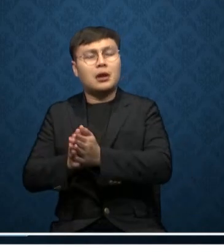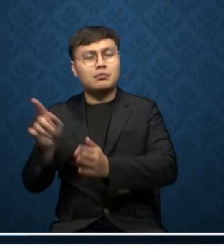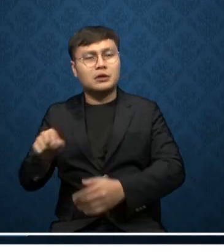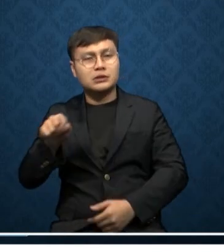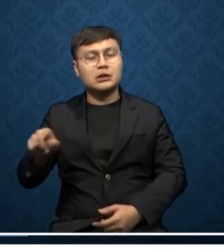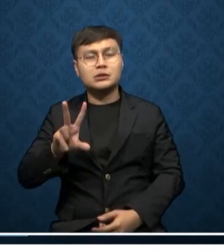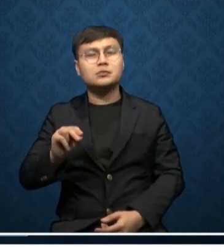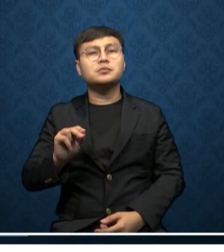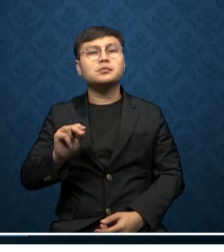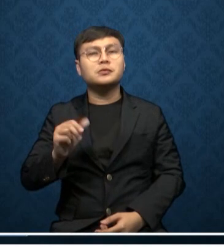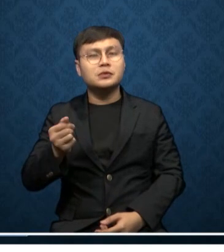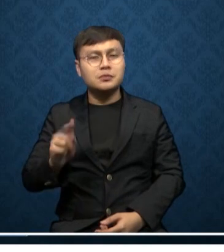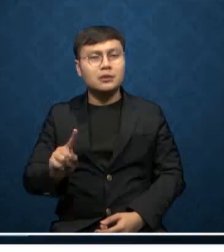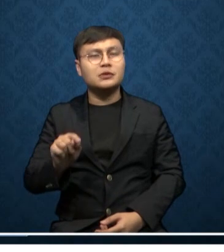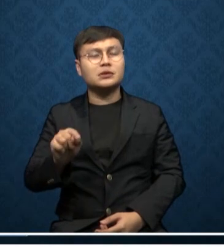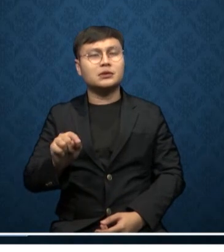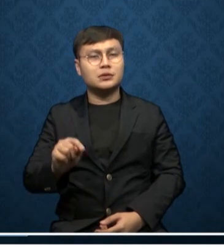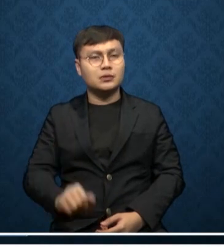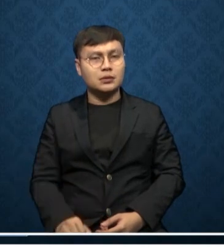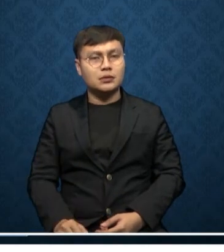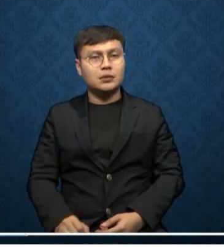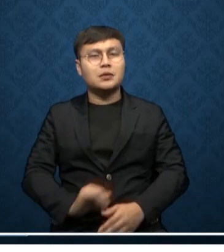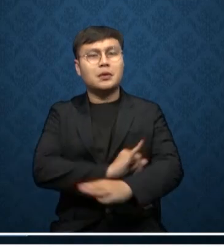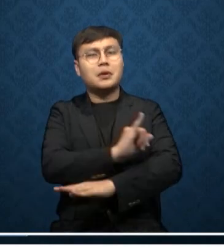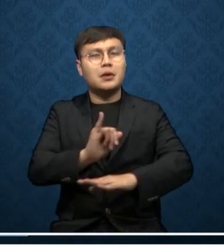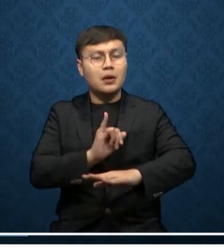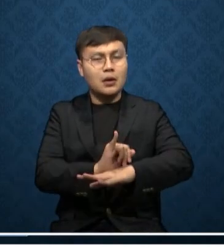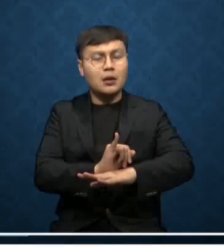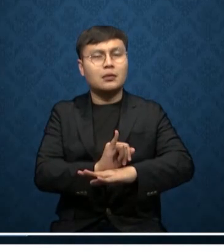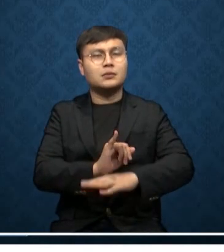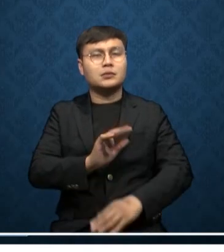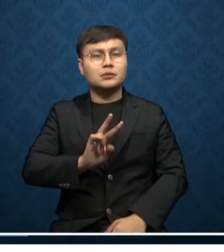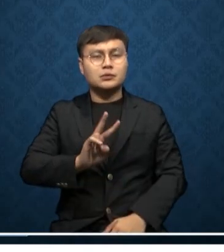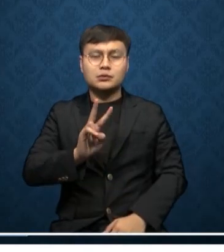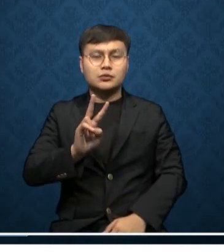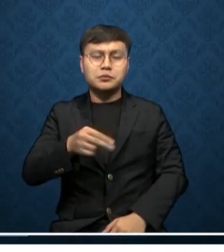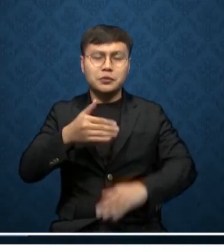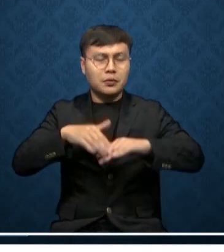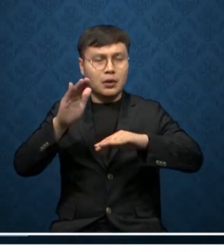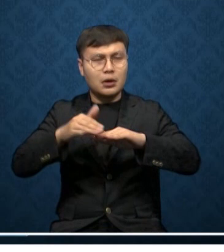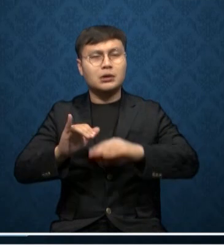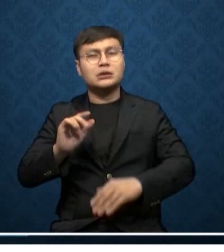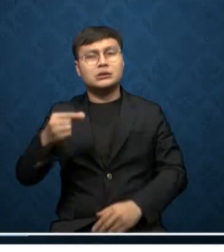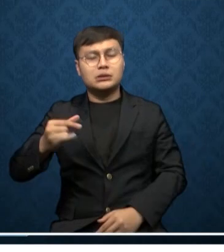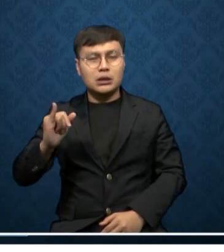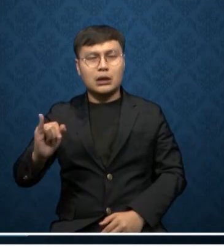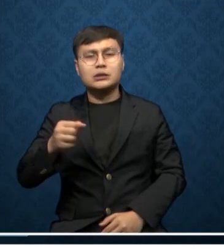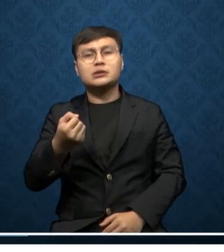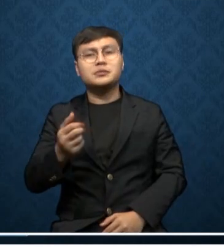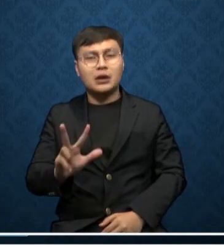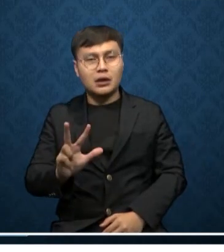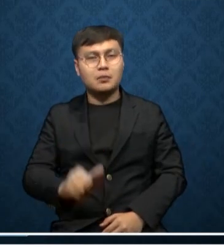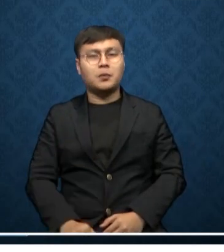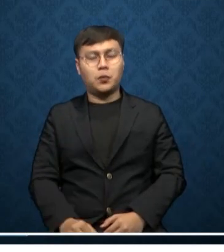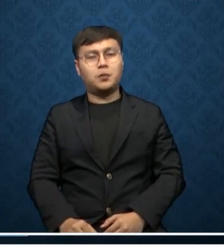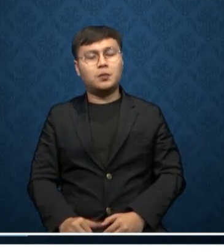จำนวนพันกว่าราย 20,000กว่าไร่เนี่ยได้ Gแค่ 13รายน้อยมากในการที่นำไปสู่การพัฒนาอย่างยั่งยืนเราเห็น